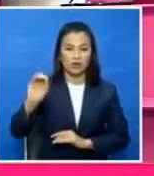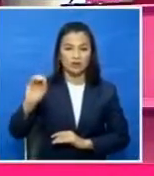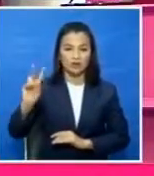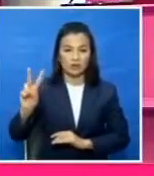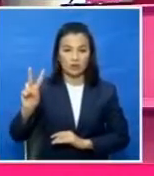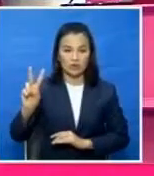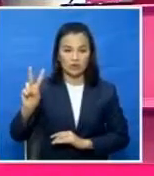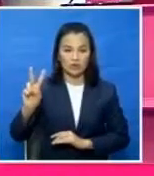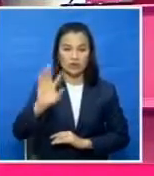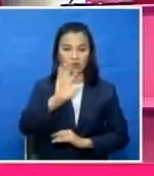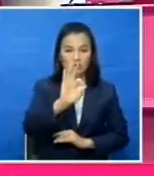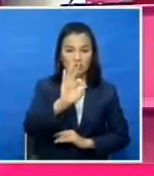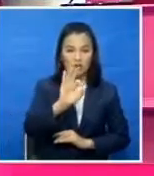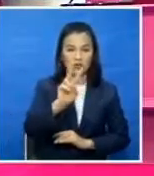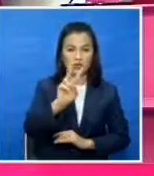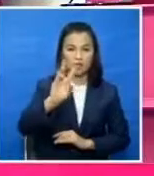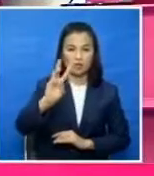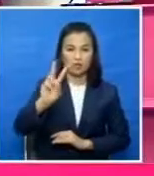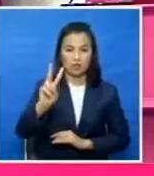9262502